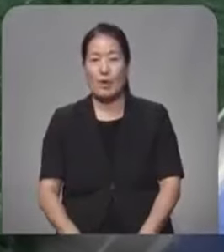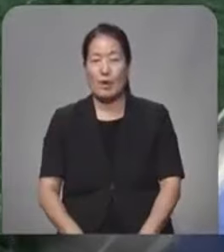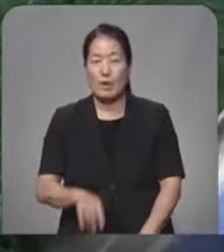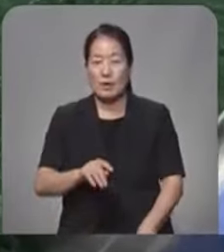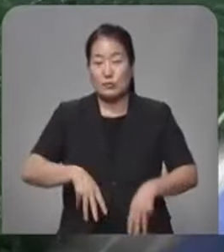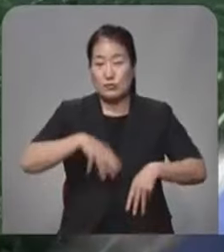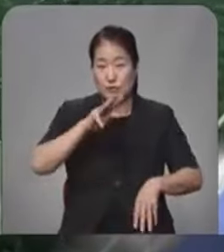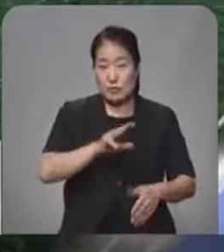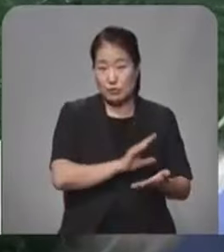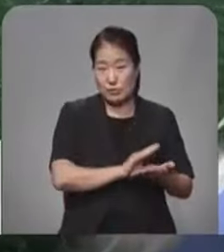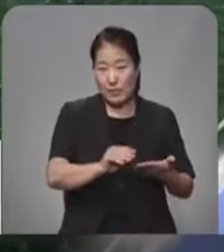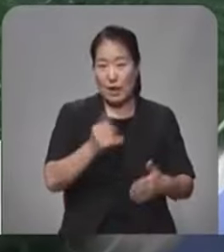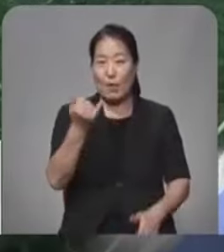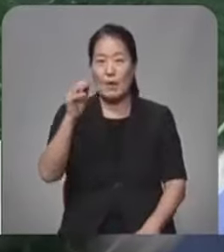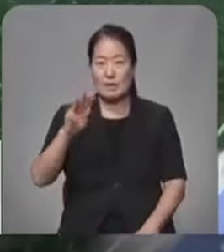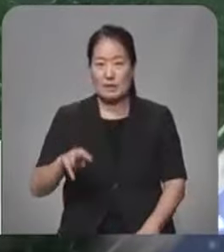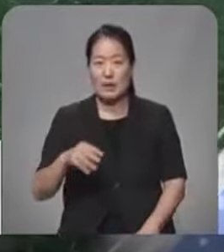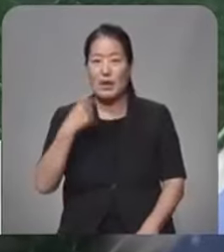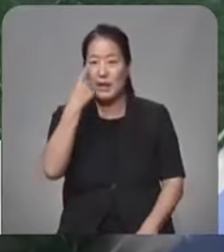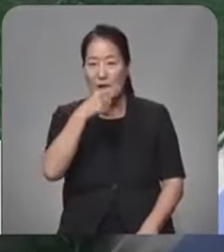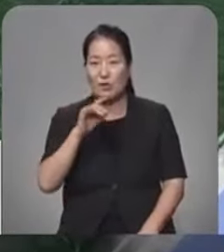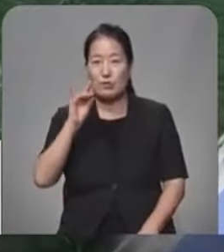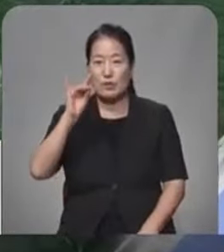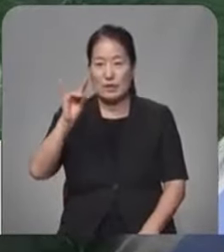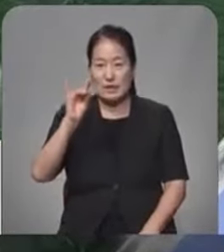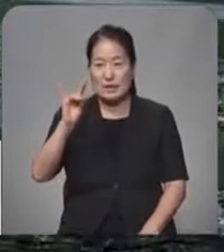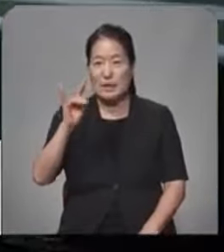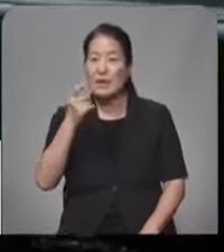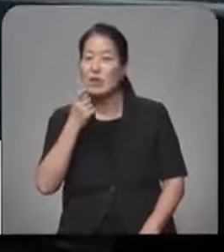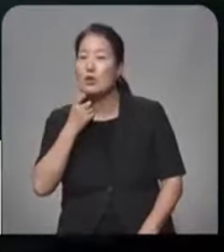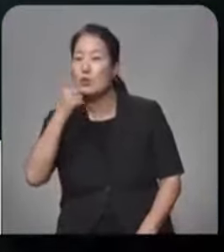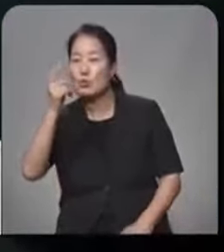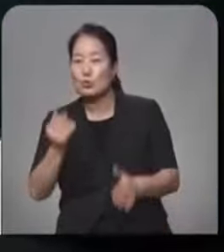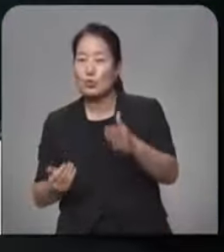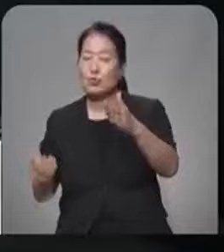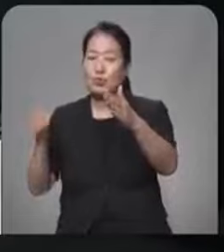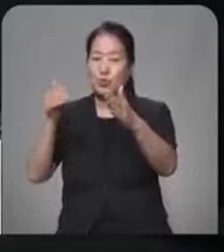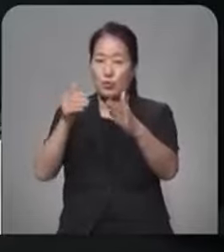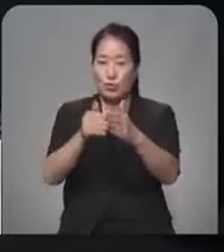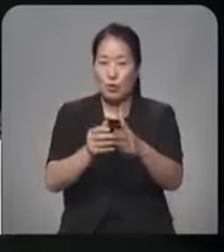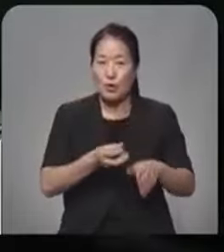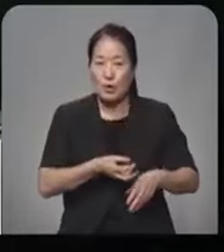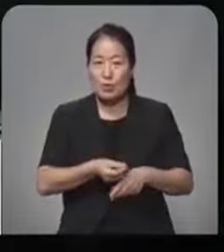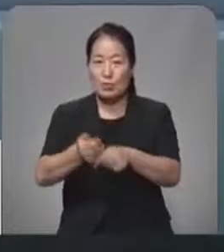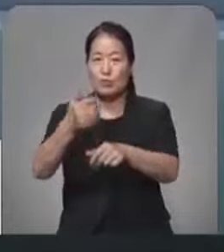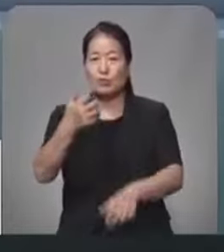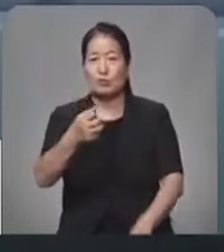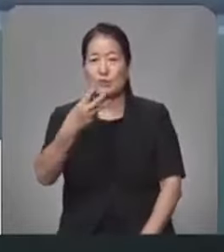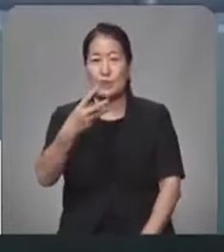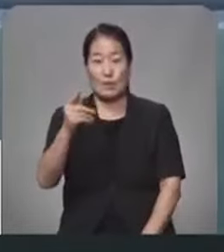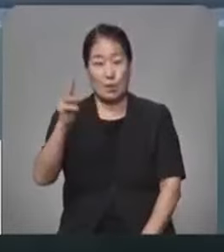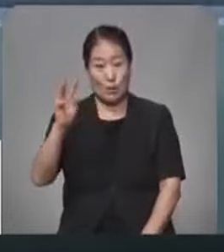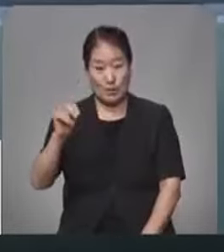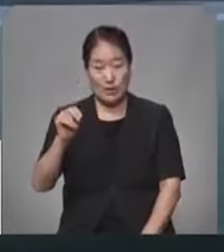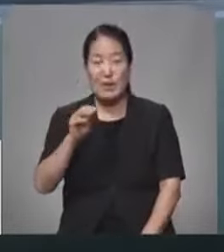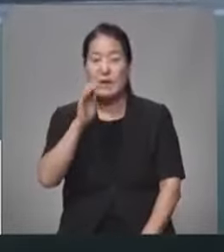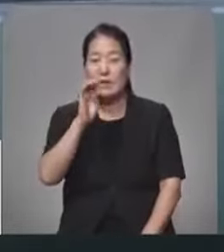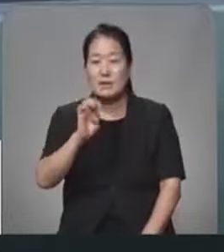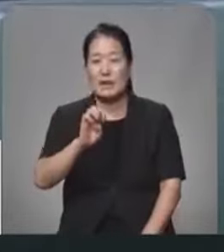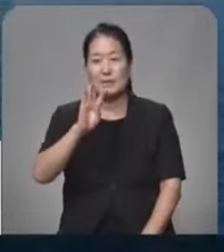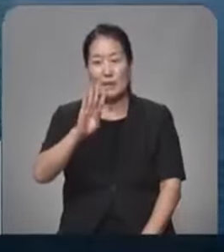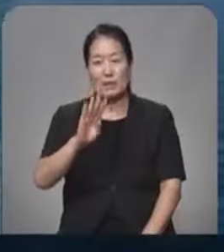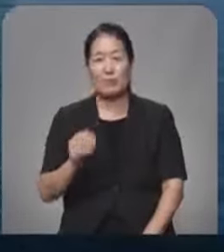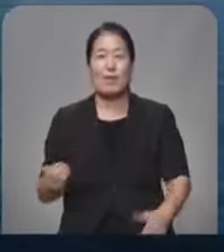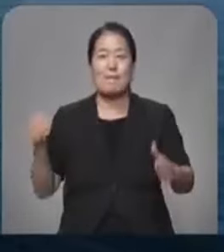철도는 춘천에서 화천, 양구, 인제, 백담역을 거쳐 속초역까지 93km를 44분에 갈수